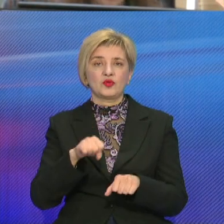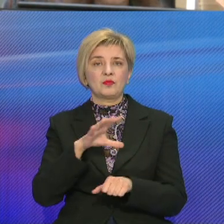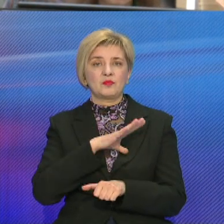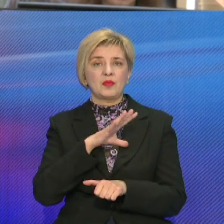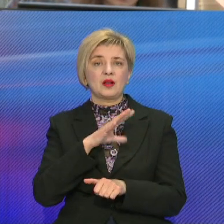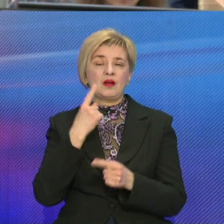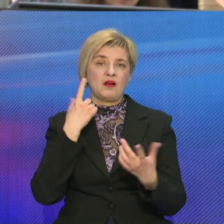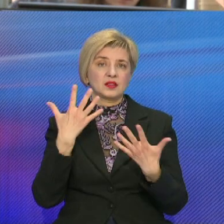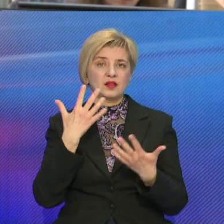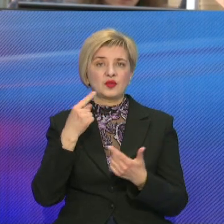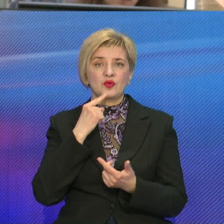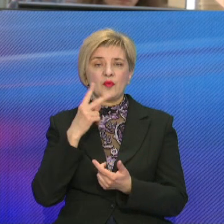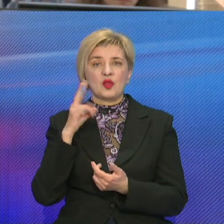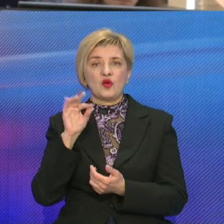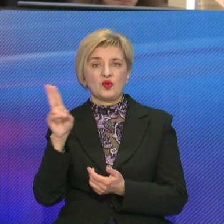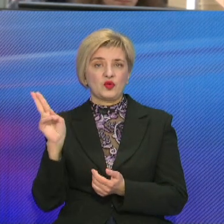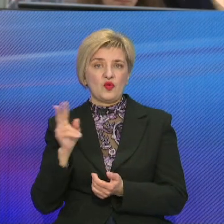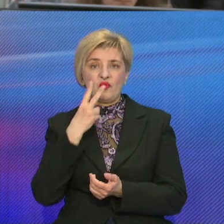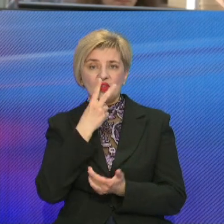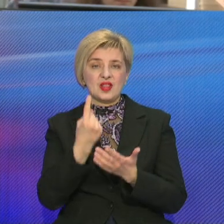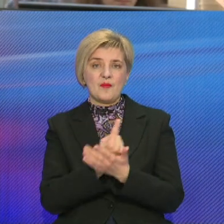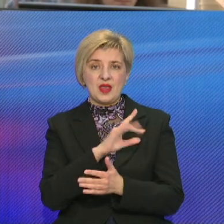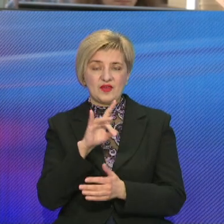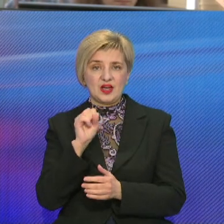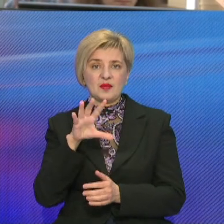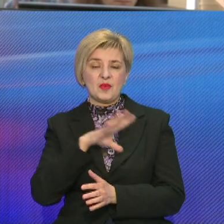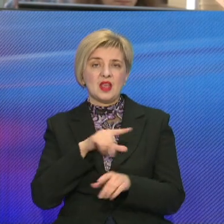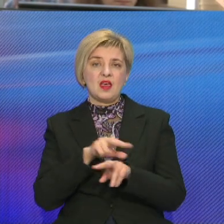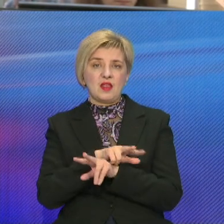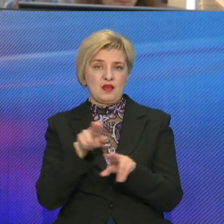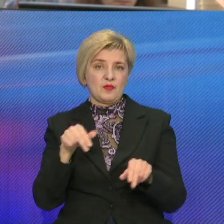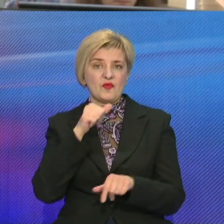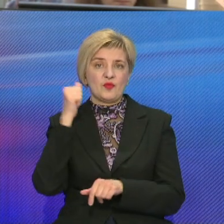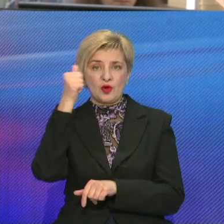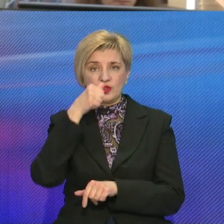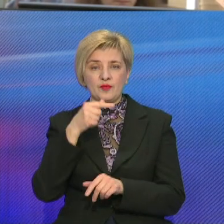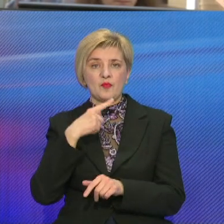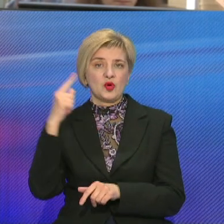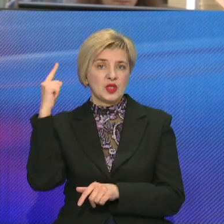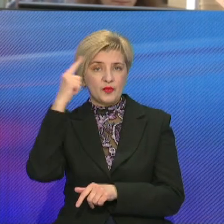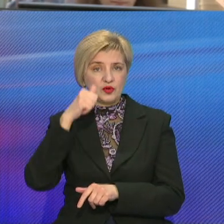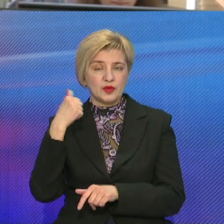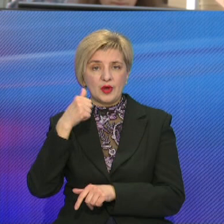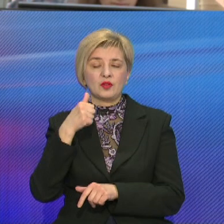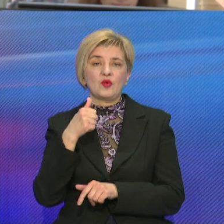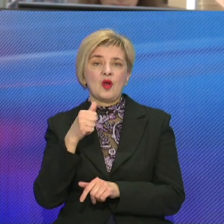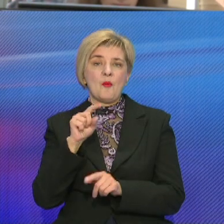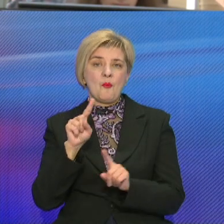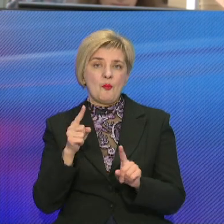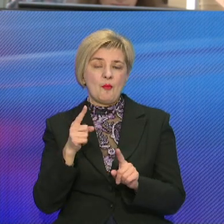сказать, эти задачи видят уже не в первый раз. Они были точно такими же и в прошлом году, и в позапрошлом, поэтому мы